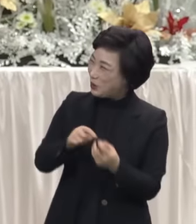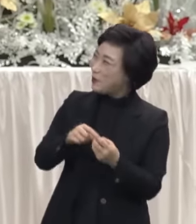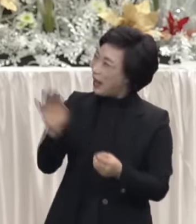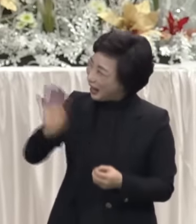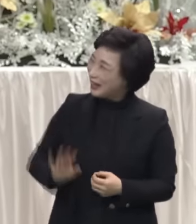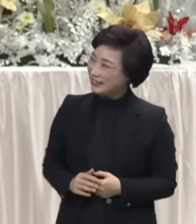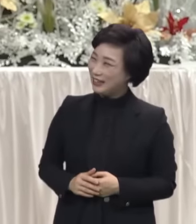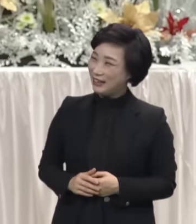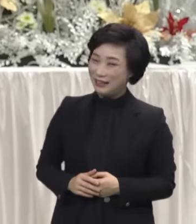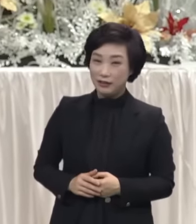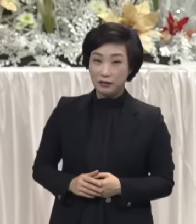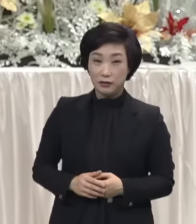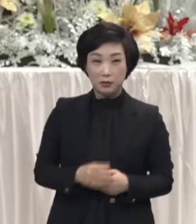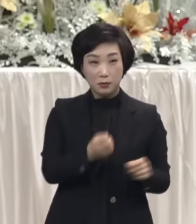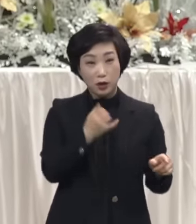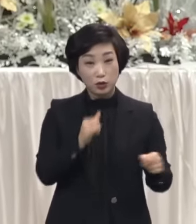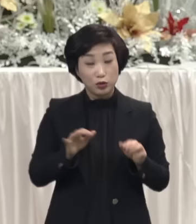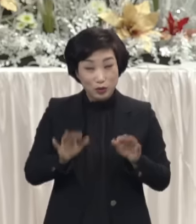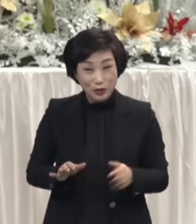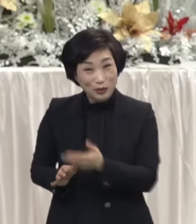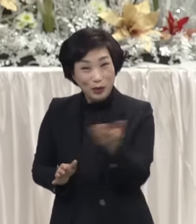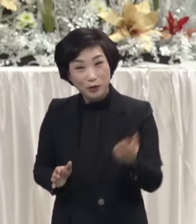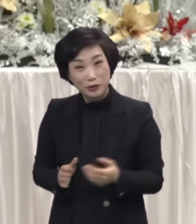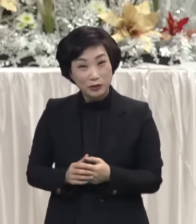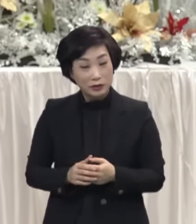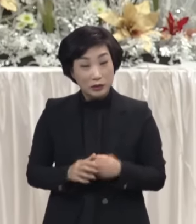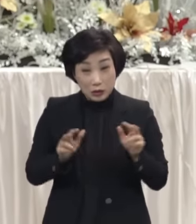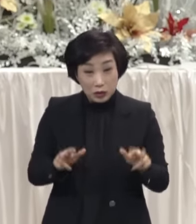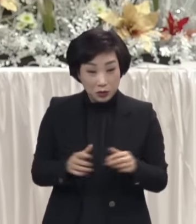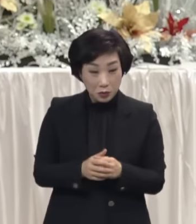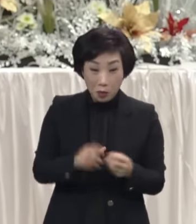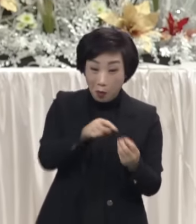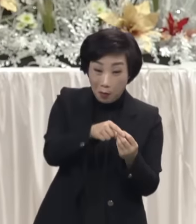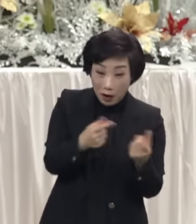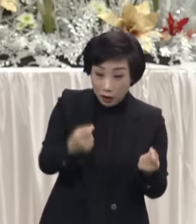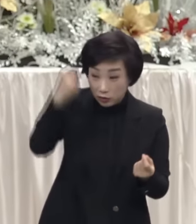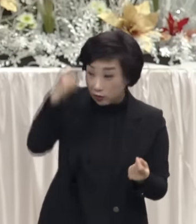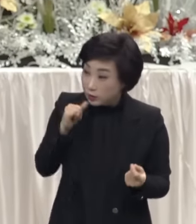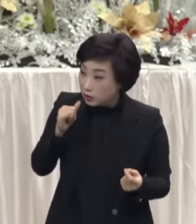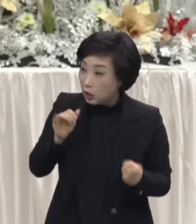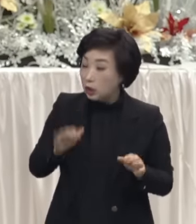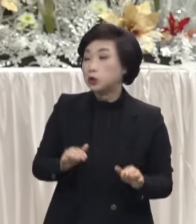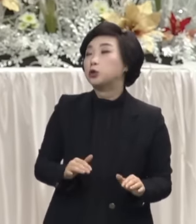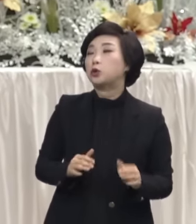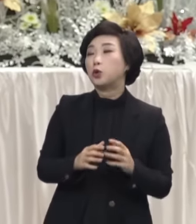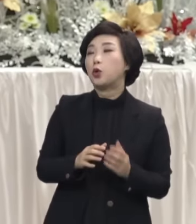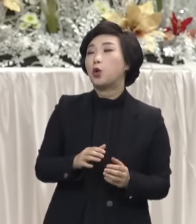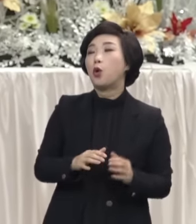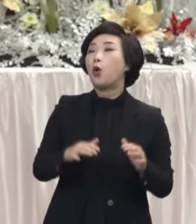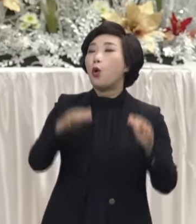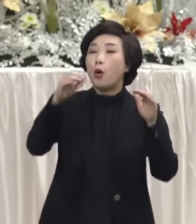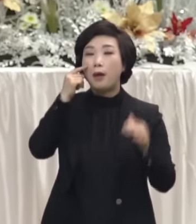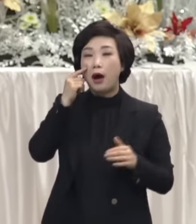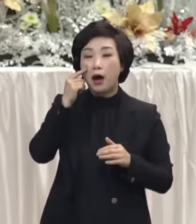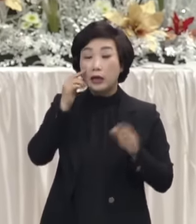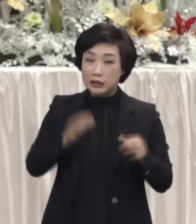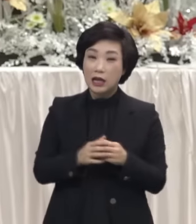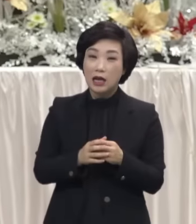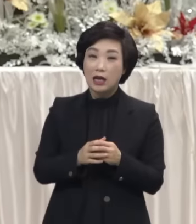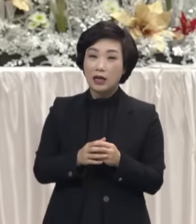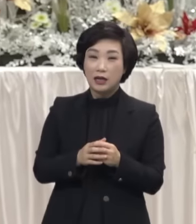호박이구만. 지금은 호박처럼 보이지. 이제 얼마 있으면 외가 열려